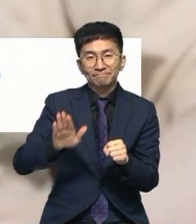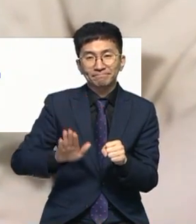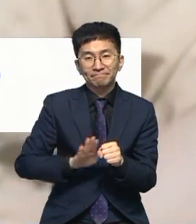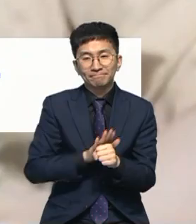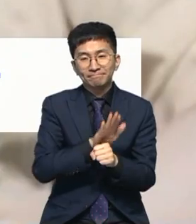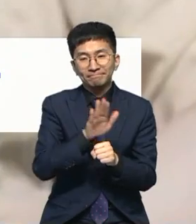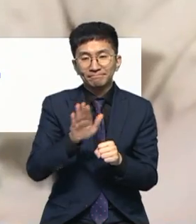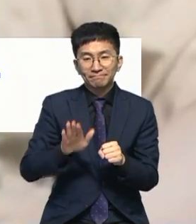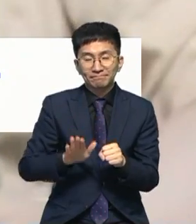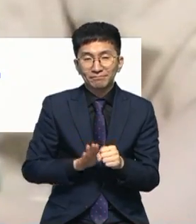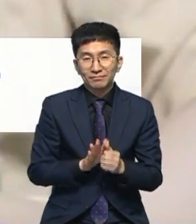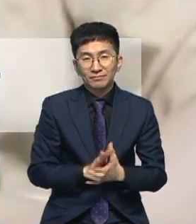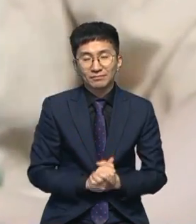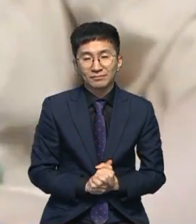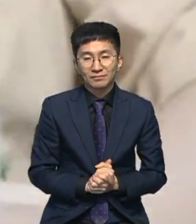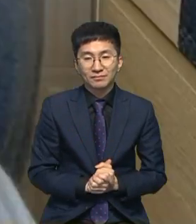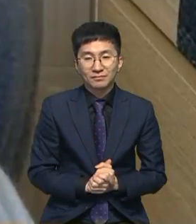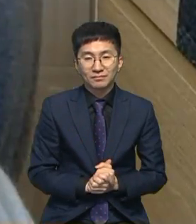사랑해요.